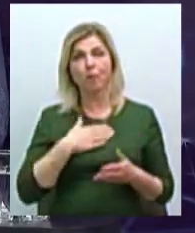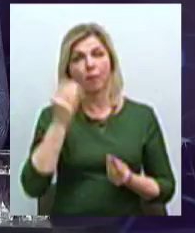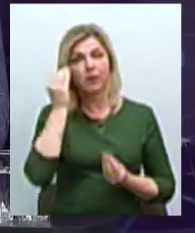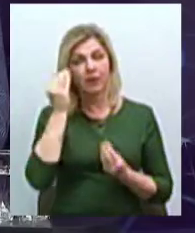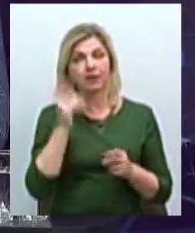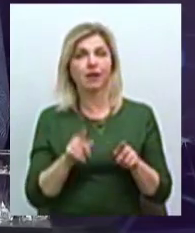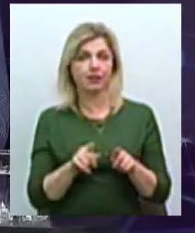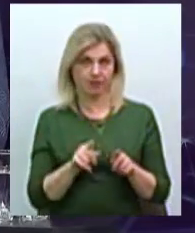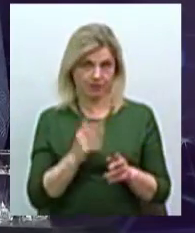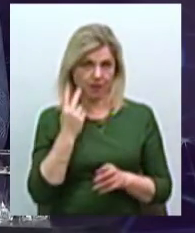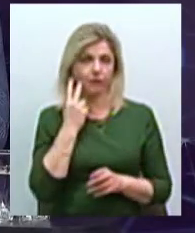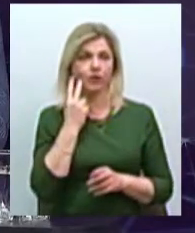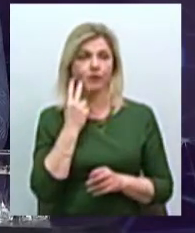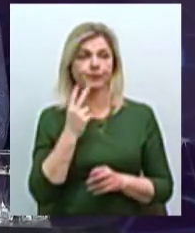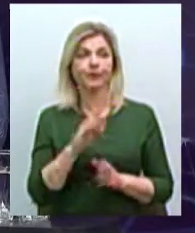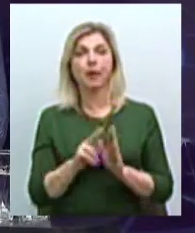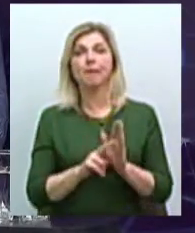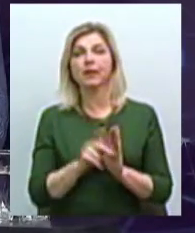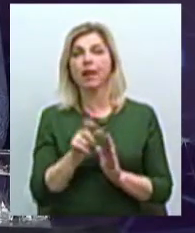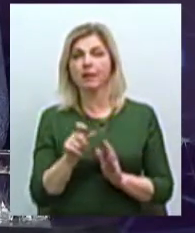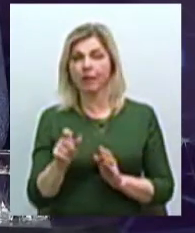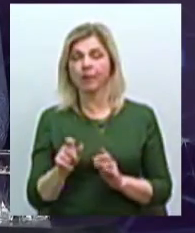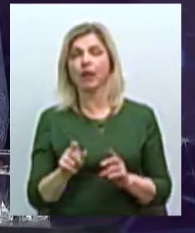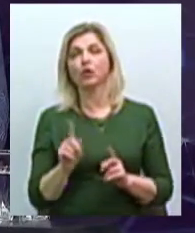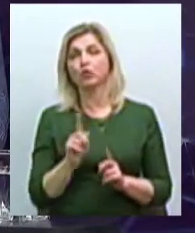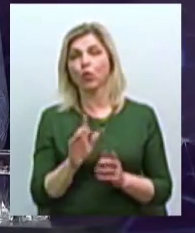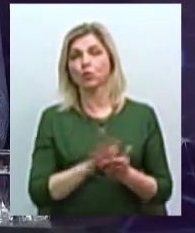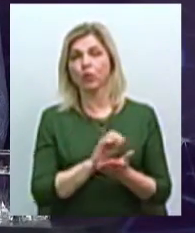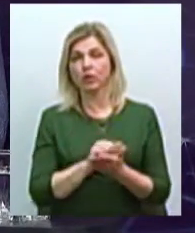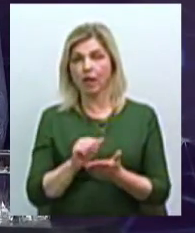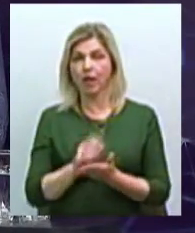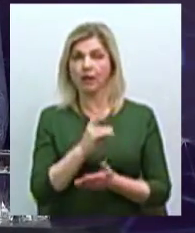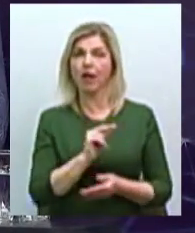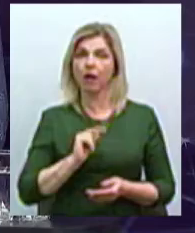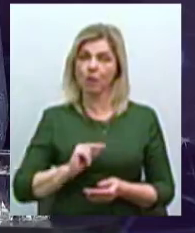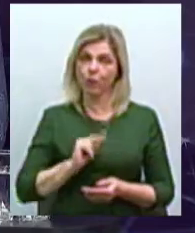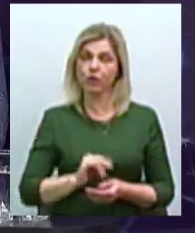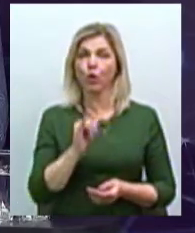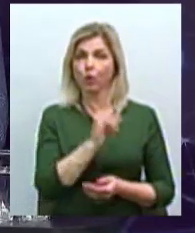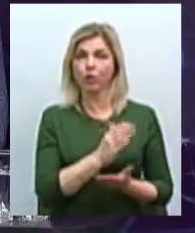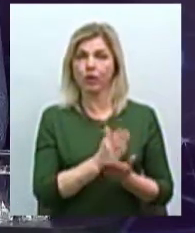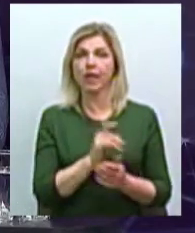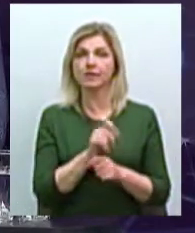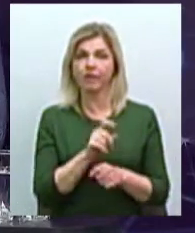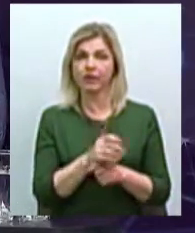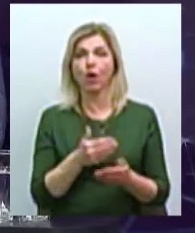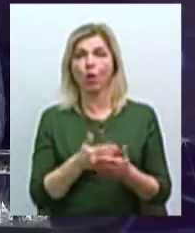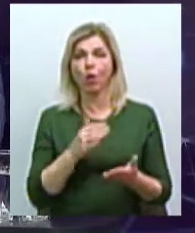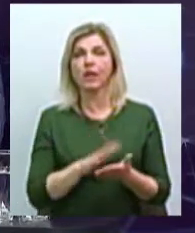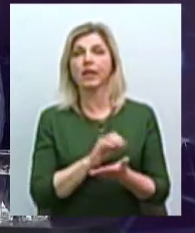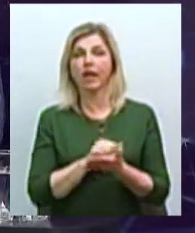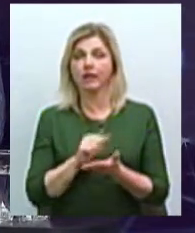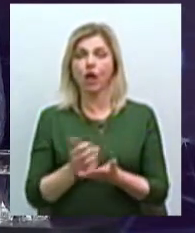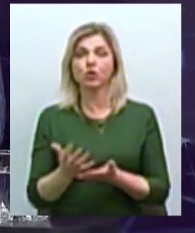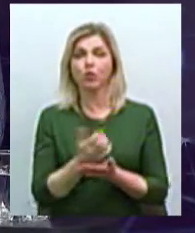завжди з підлеглими наступна, що журналіст на роботі, в нього є завдання від редакції